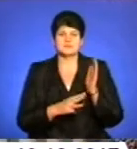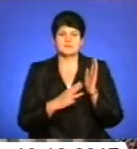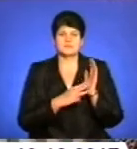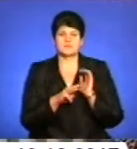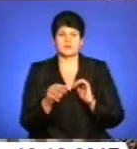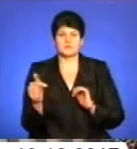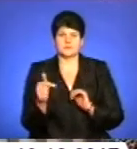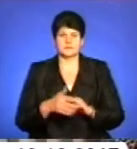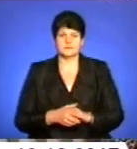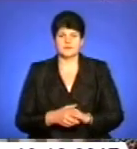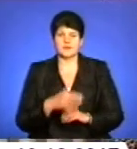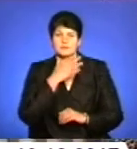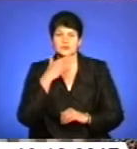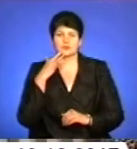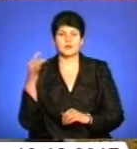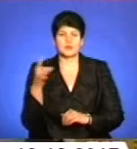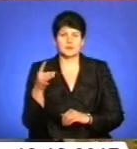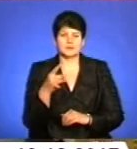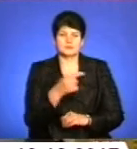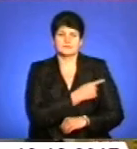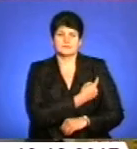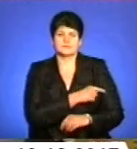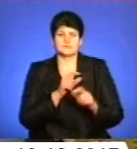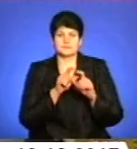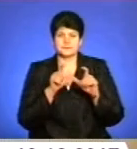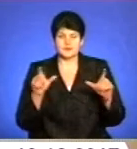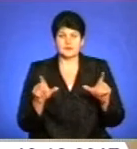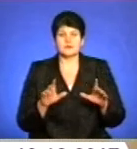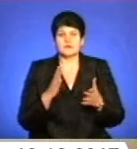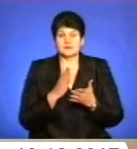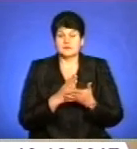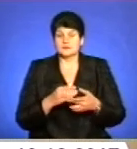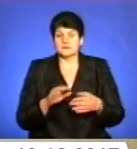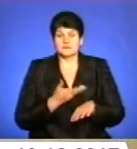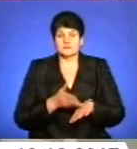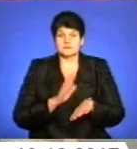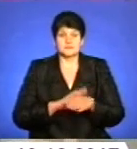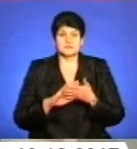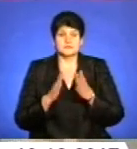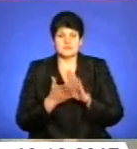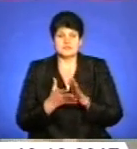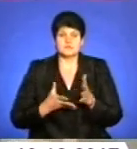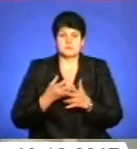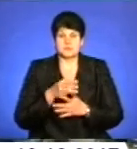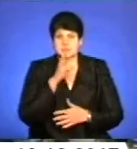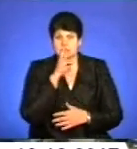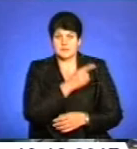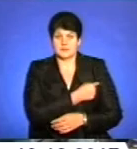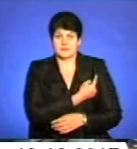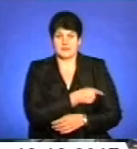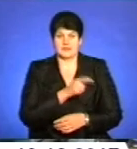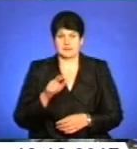гривень. В багатьох районних лікувальних закладах області склалася критична ситуація з виплати заробітних плат медикам.